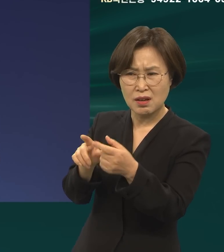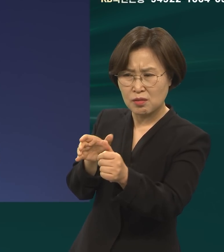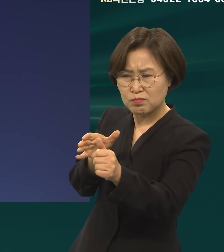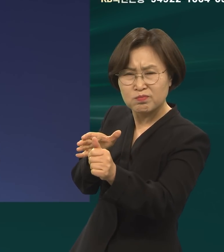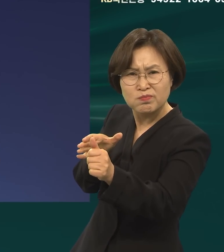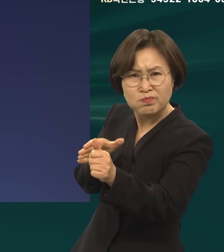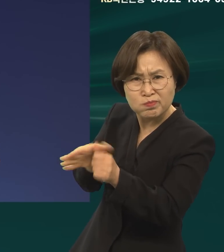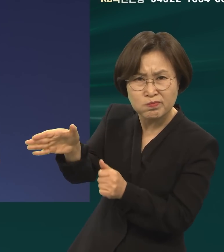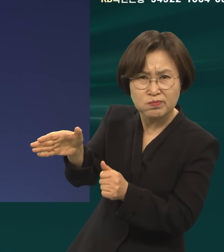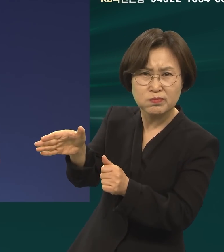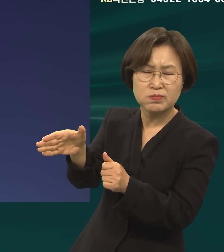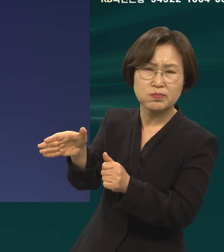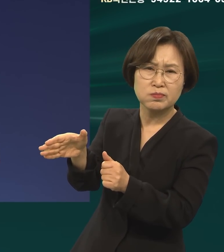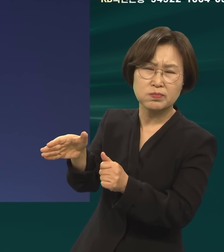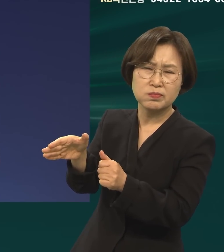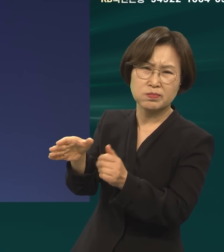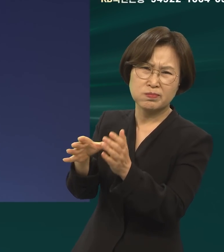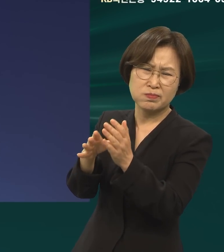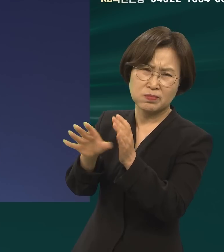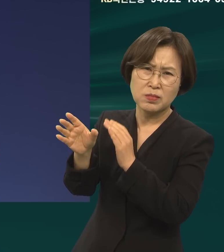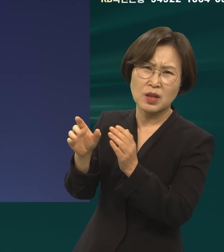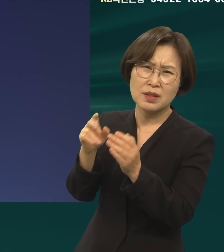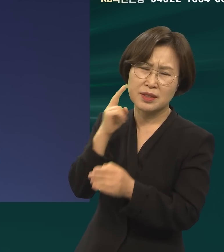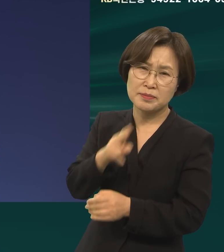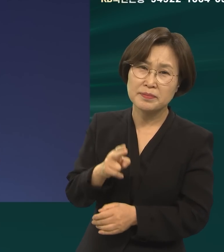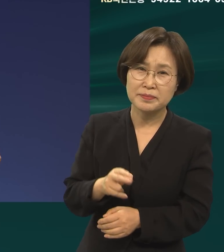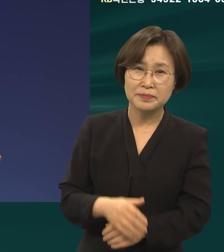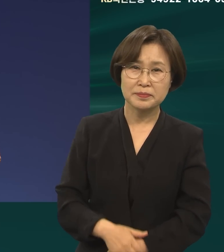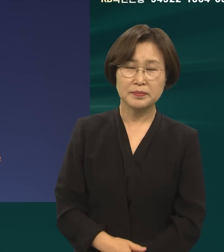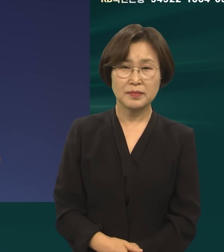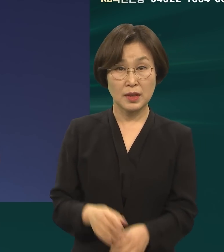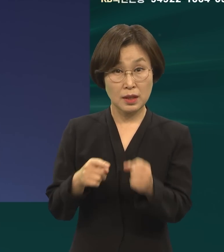공격하고 물맷돌을 던지고 있습니다. 그 이유 중에 하나는